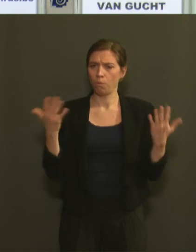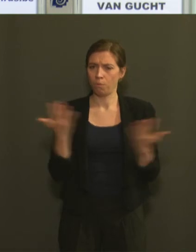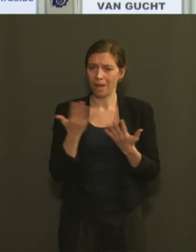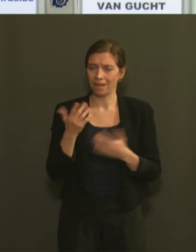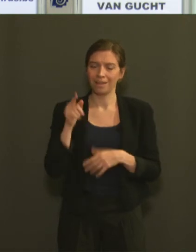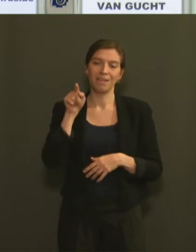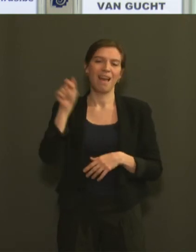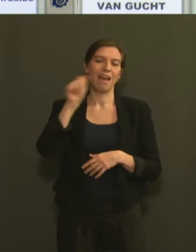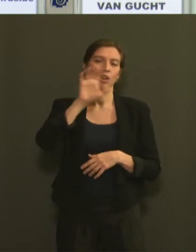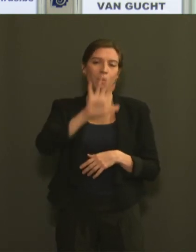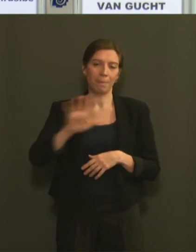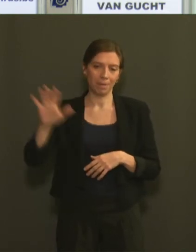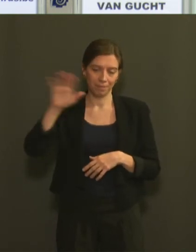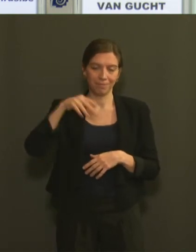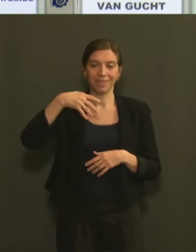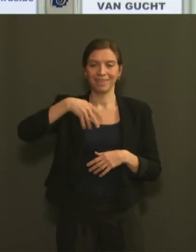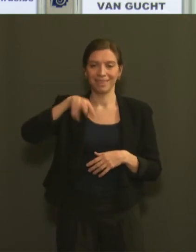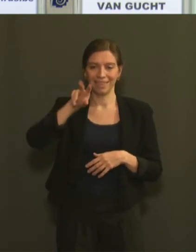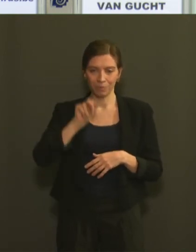tournament